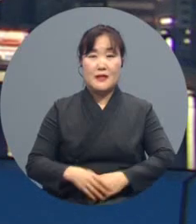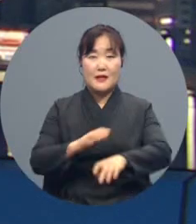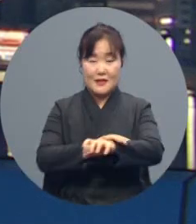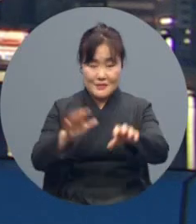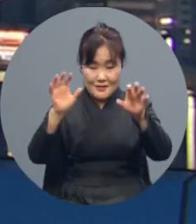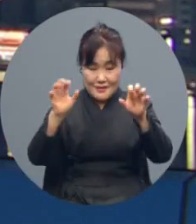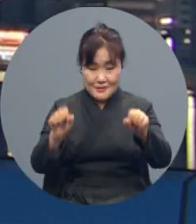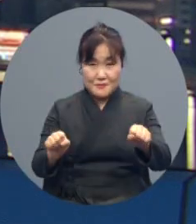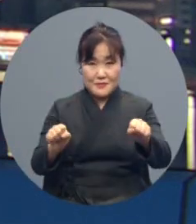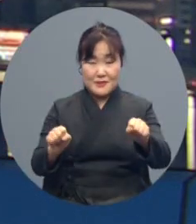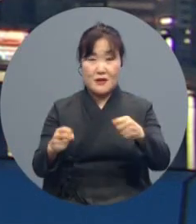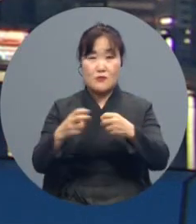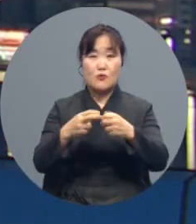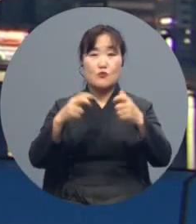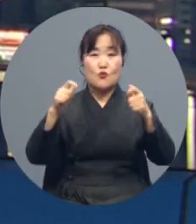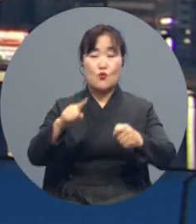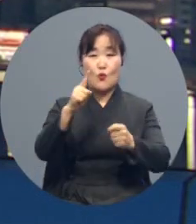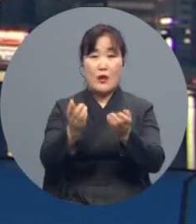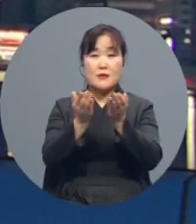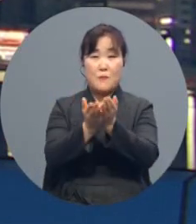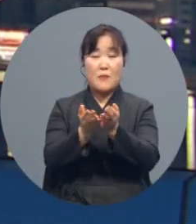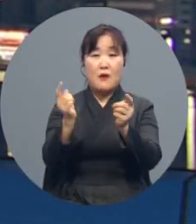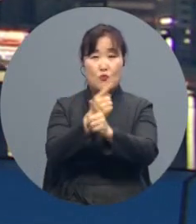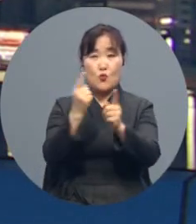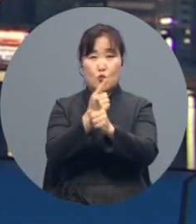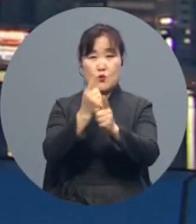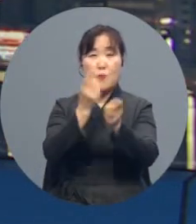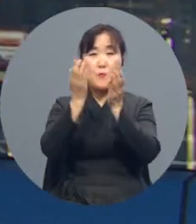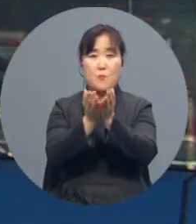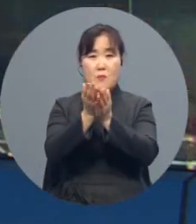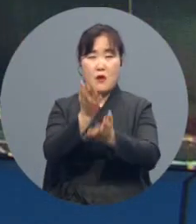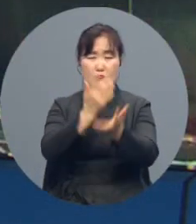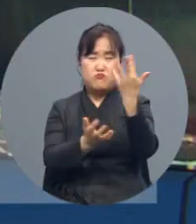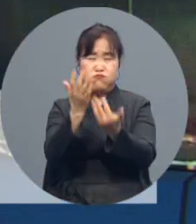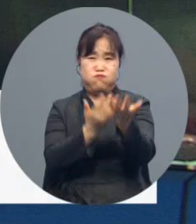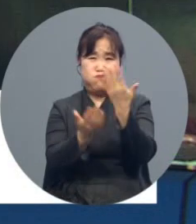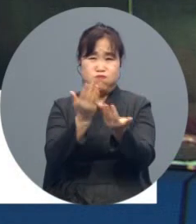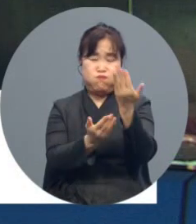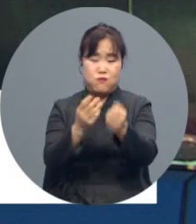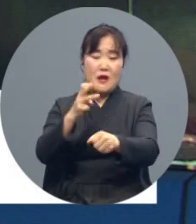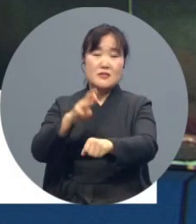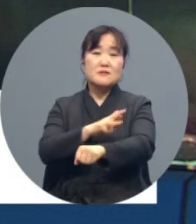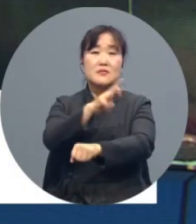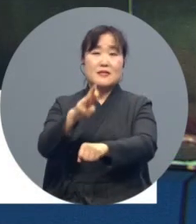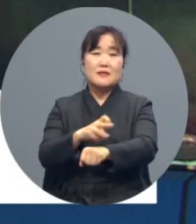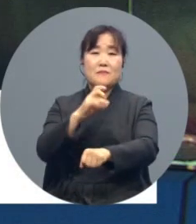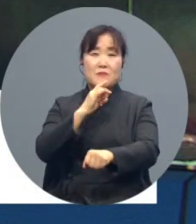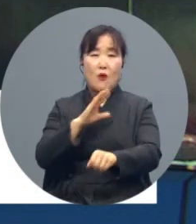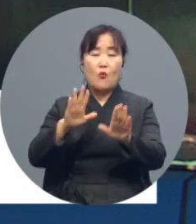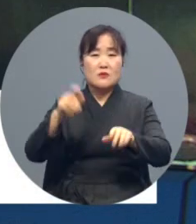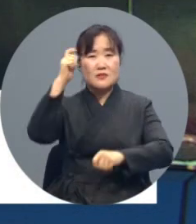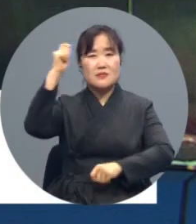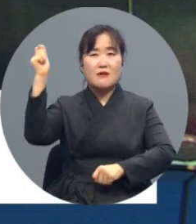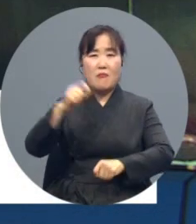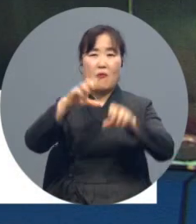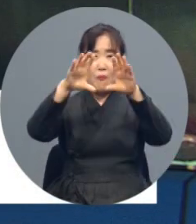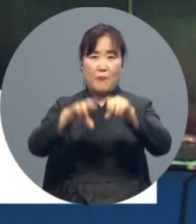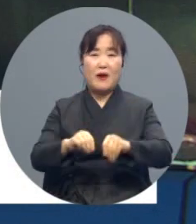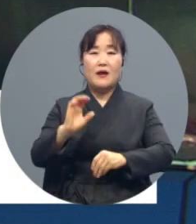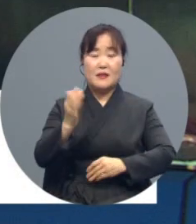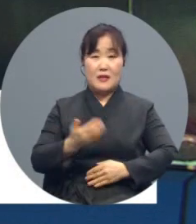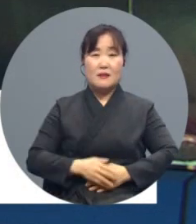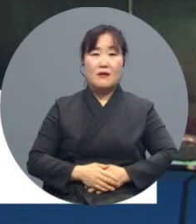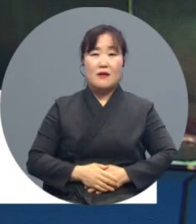여러분 안녕하십니까. 영도구의 한 조선소에서 수리 중이던 선박에서 난 불이 13시간 만인 오늘 새벽에